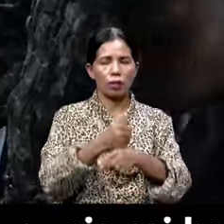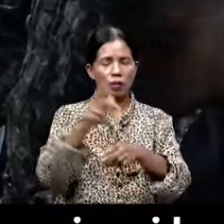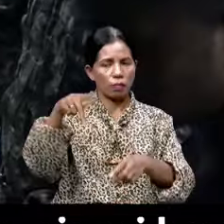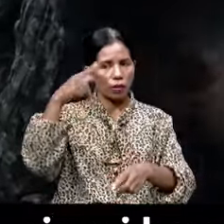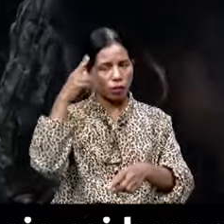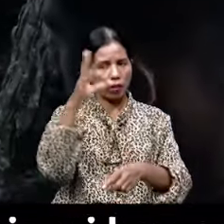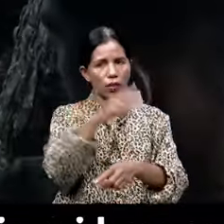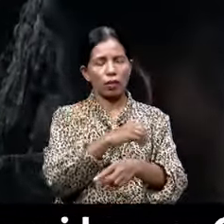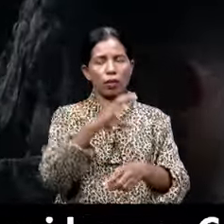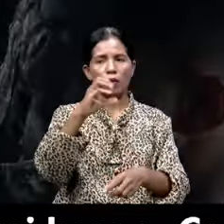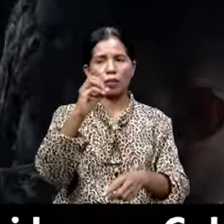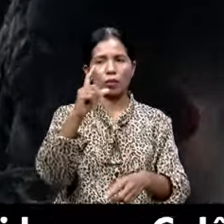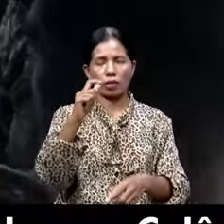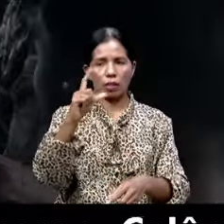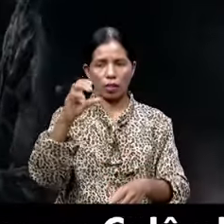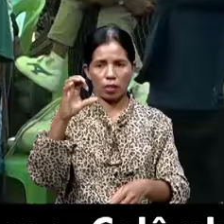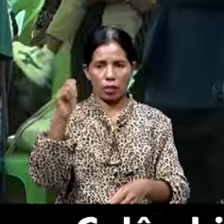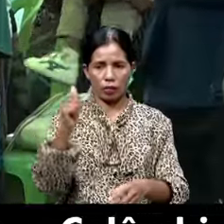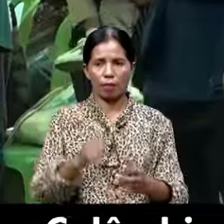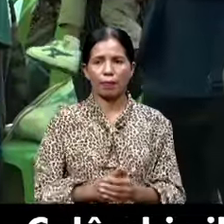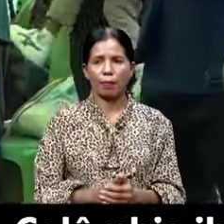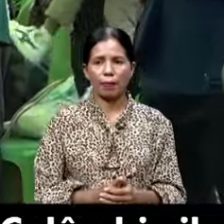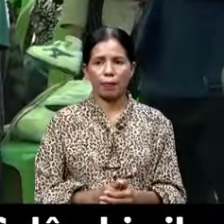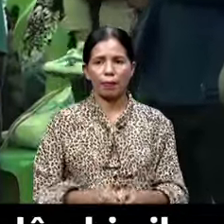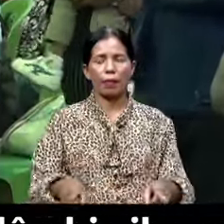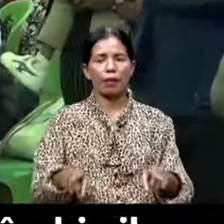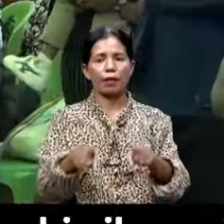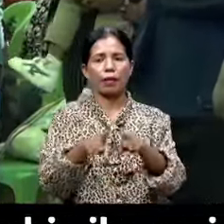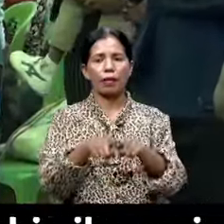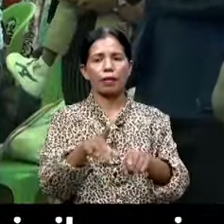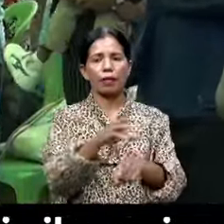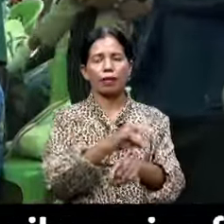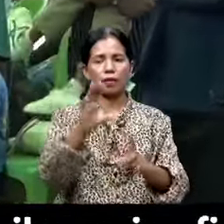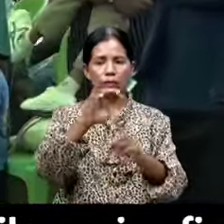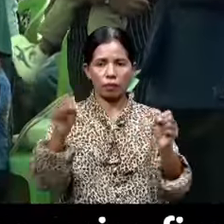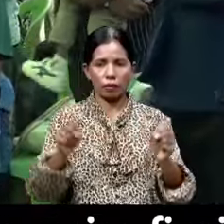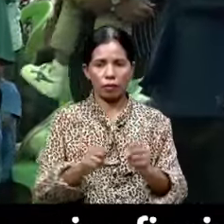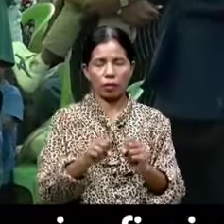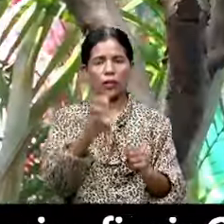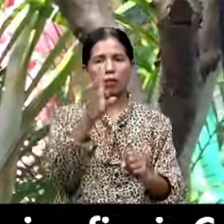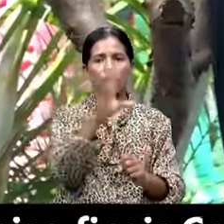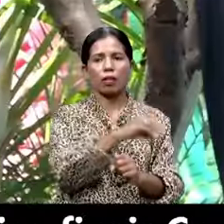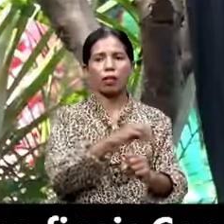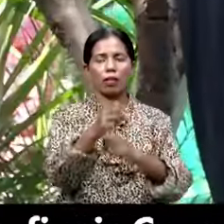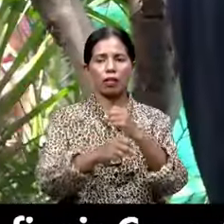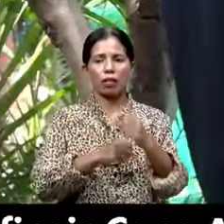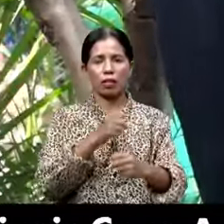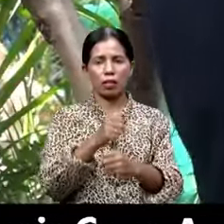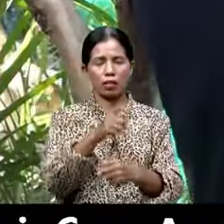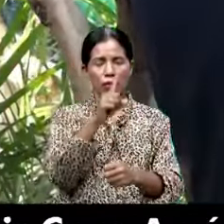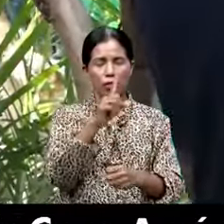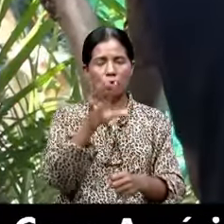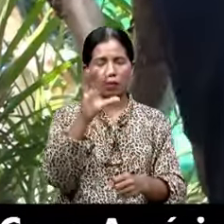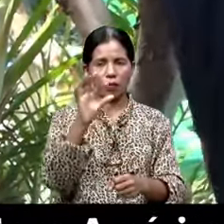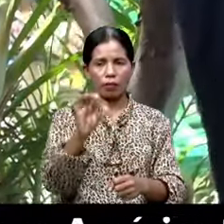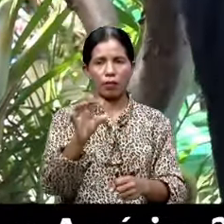ia Costeira Leste. Saudoso mos asumi knar no dar sefi suku wai bobo ia tinan riun ida atu sia walu